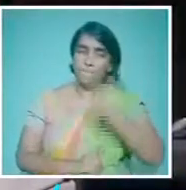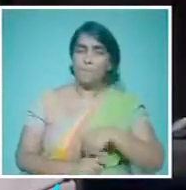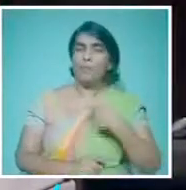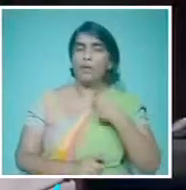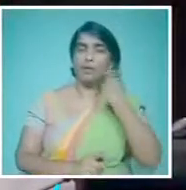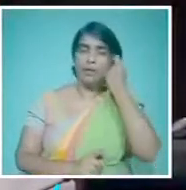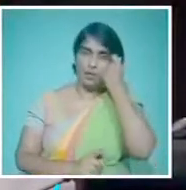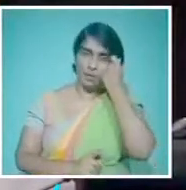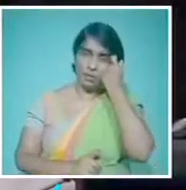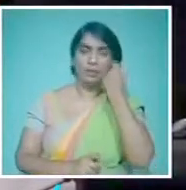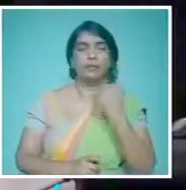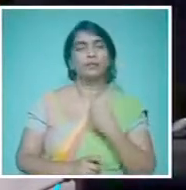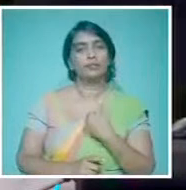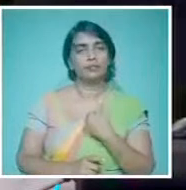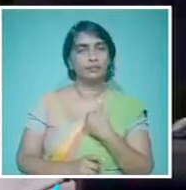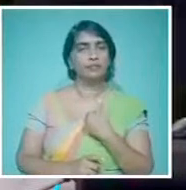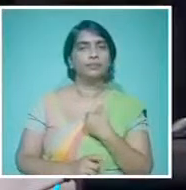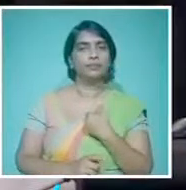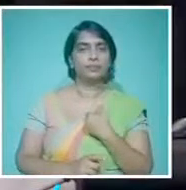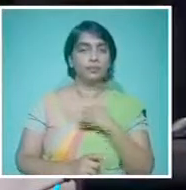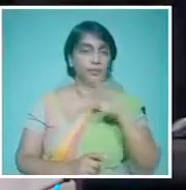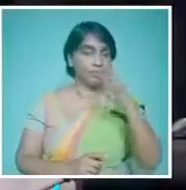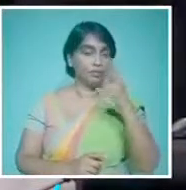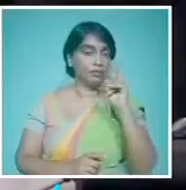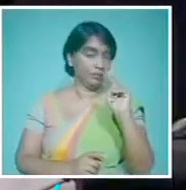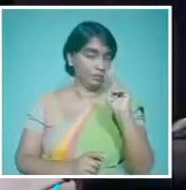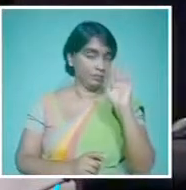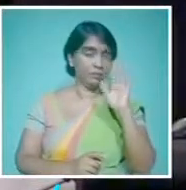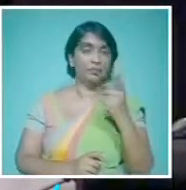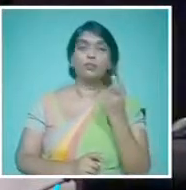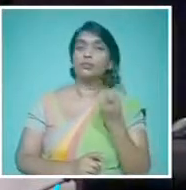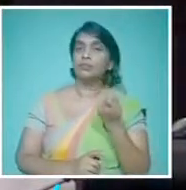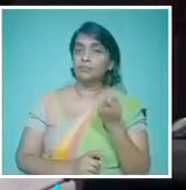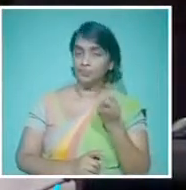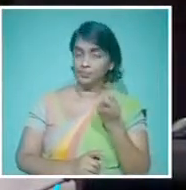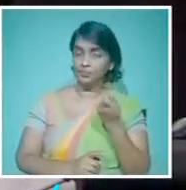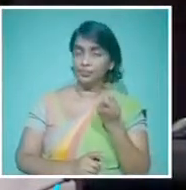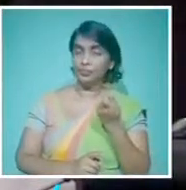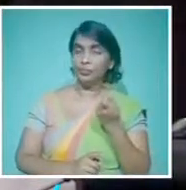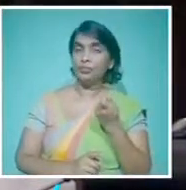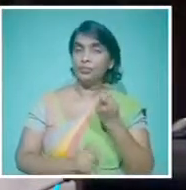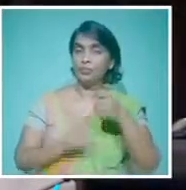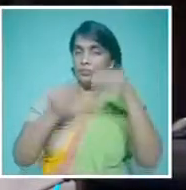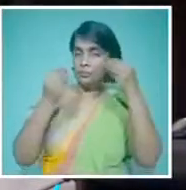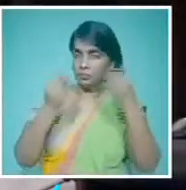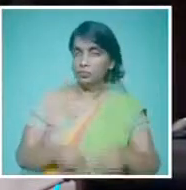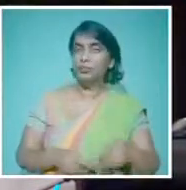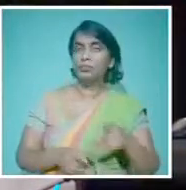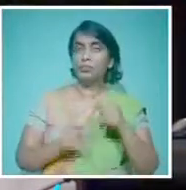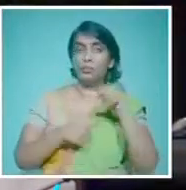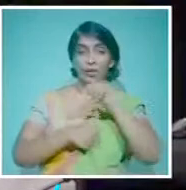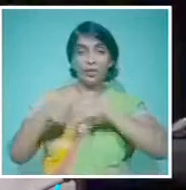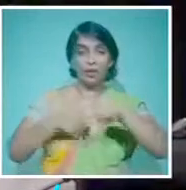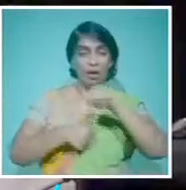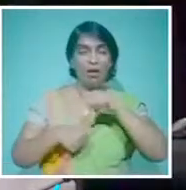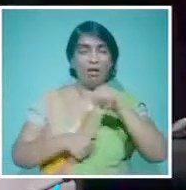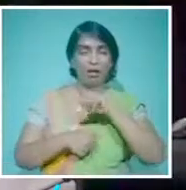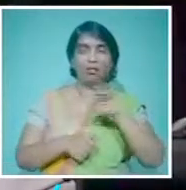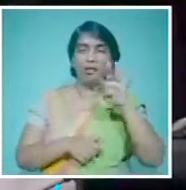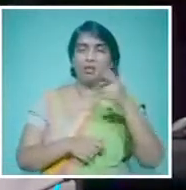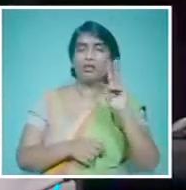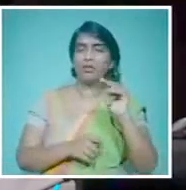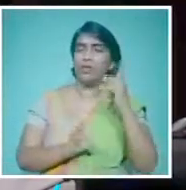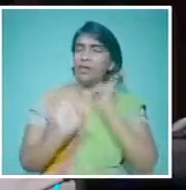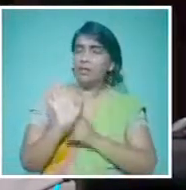ya. Hara harusnya bisak tino arti ke ya. Palle ada kena dana ayatna harusnya bisak. Hamat dama